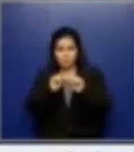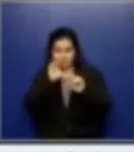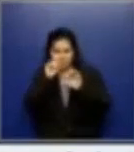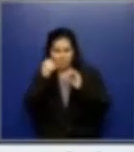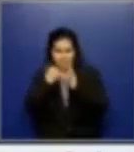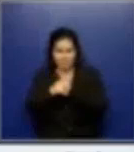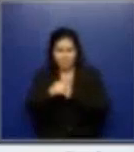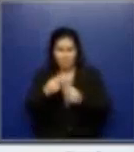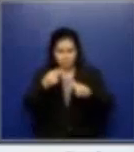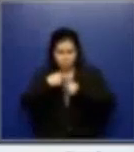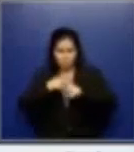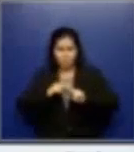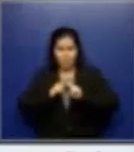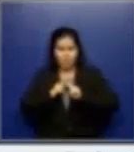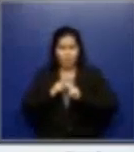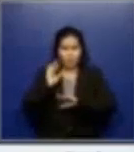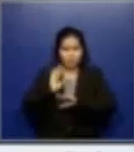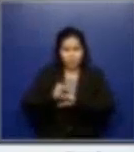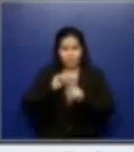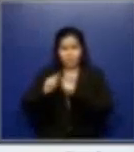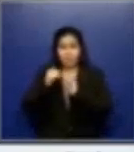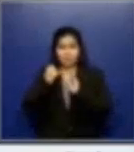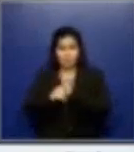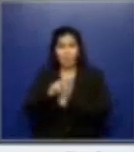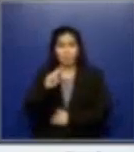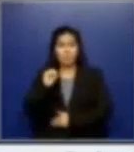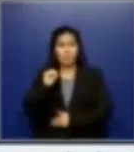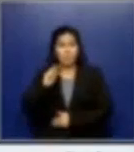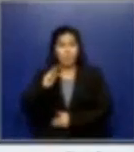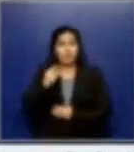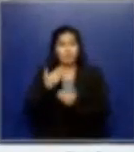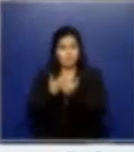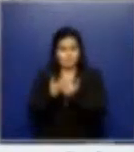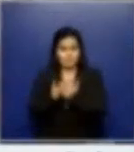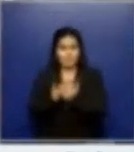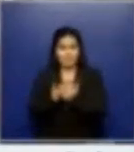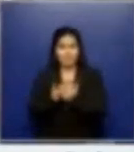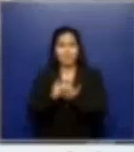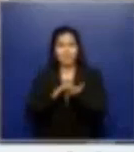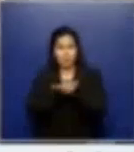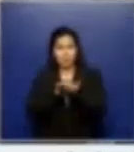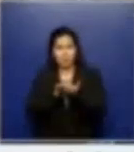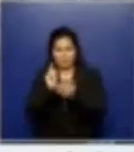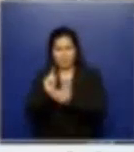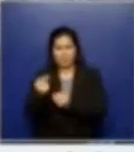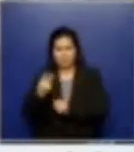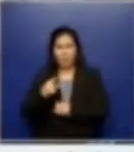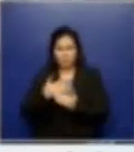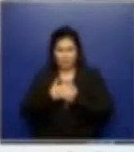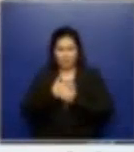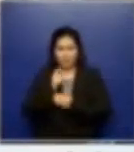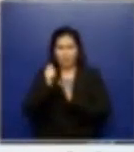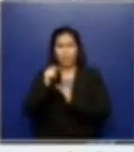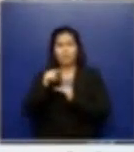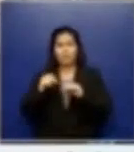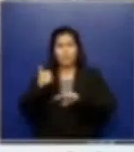องตัวเองผิดท่านรัฐมนตรีคลังประธานโทษคนก็รักกันแหละท่านอุตมะนี่รักกันแต่ว่าเรื่องของประชาชนท่านก็ต้องเข้าใจผมนะผิดก็ต้อง